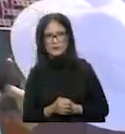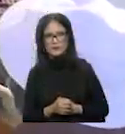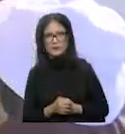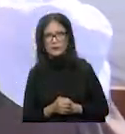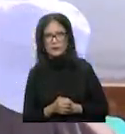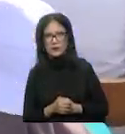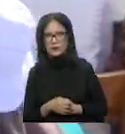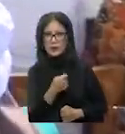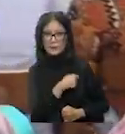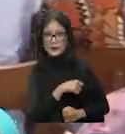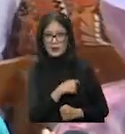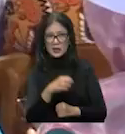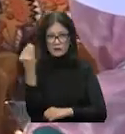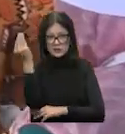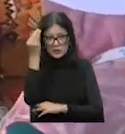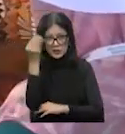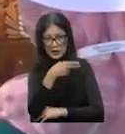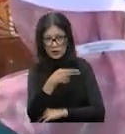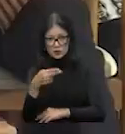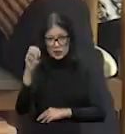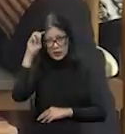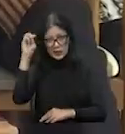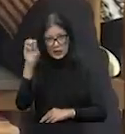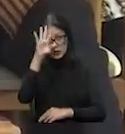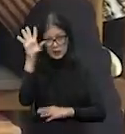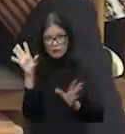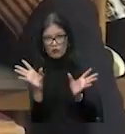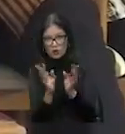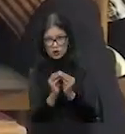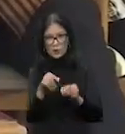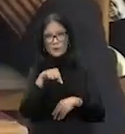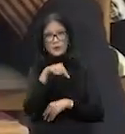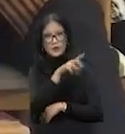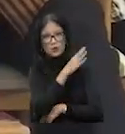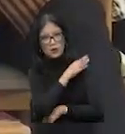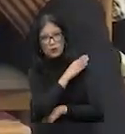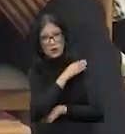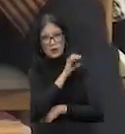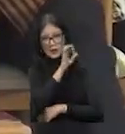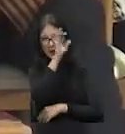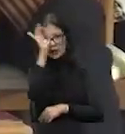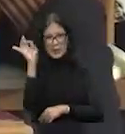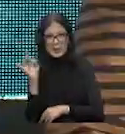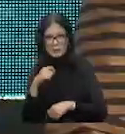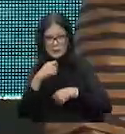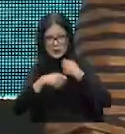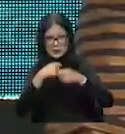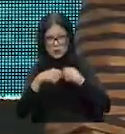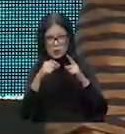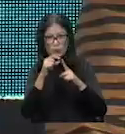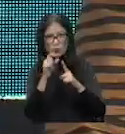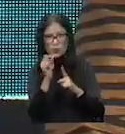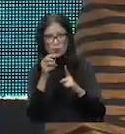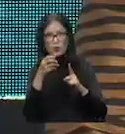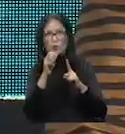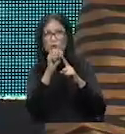Menparekraf Sandiaga Salahuddin Uno menghadiri workshop Kabupaten Kota Kreatif yang digelar di Depari Resto, Purbalingga, Jawa Tengah. Purbalingga menjadi